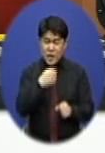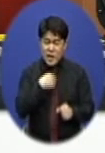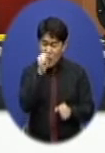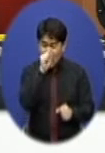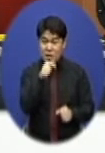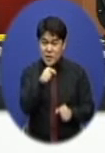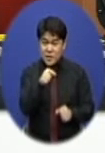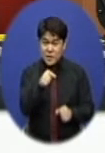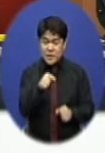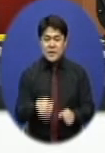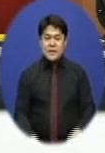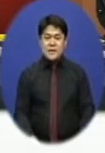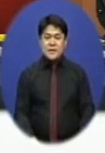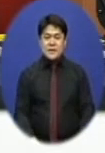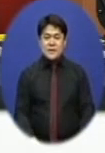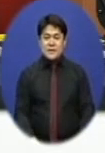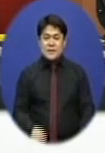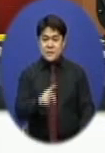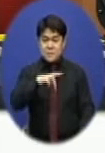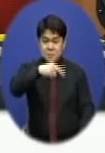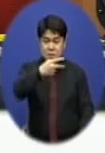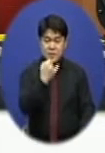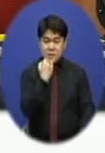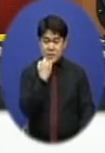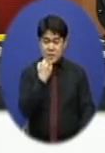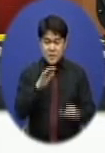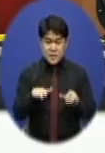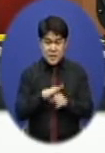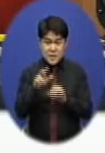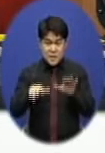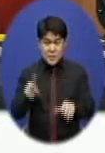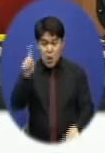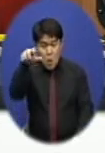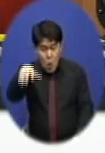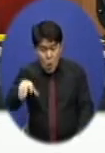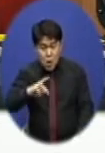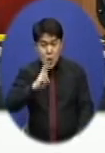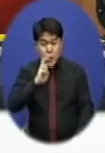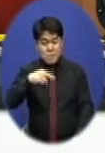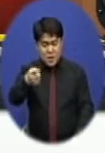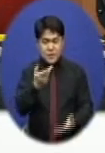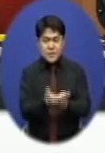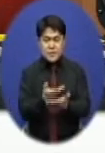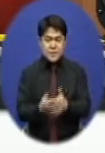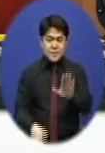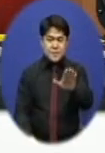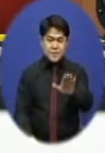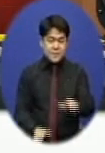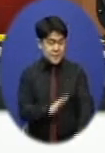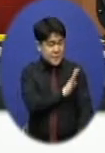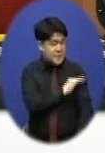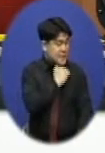네. 그거 바꿔도 쓰건디. 바꿔 그래. 내 사랑 지금 어디 하면 좋죠. 네, 저 얘기하는 동안. 그럼. 아니 아니. 아, 가만 아버님,